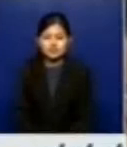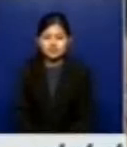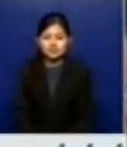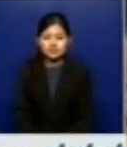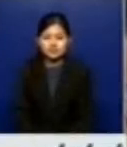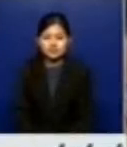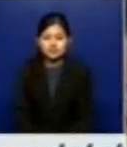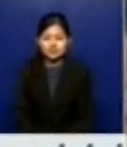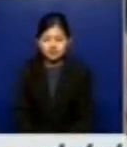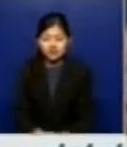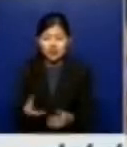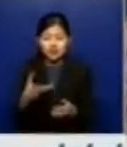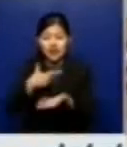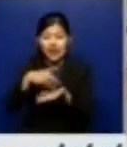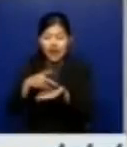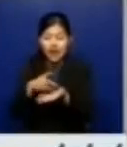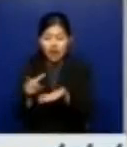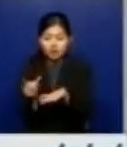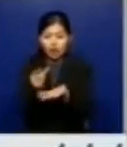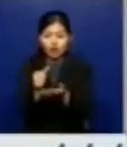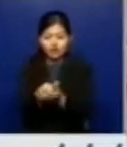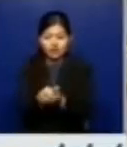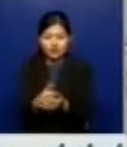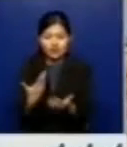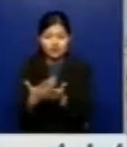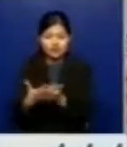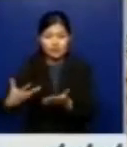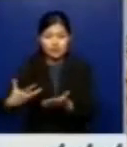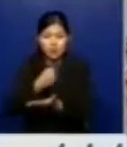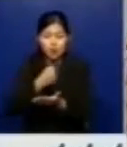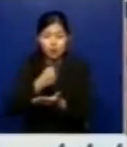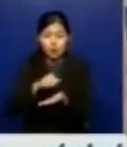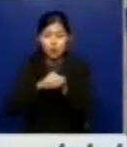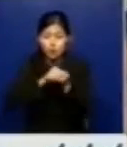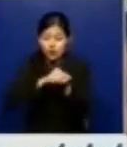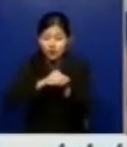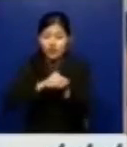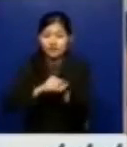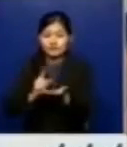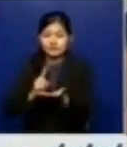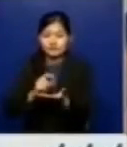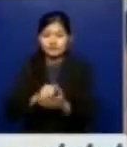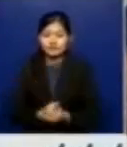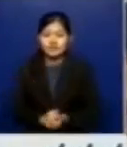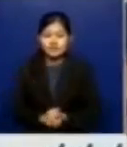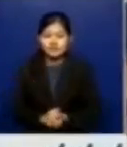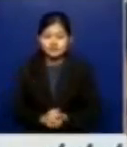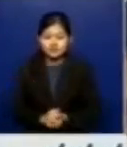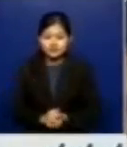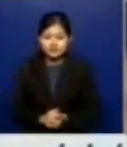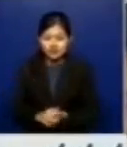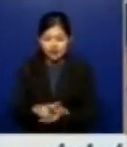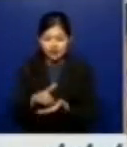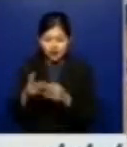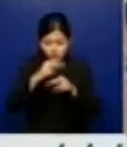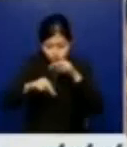ผมจะโดยย่อนะครับท่านประธานครับค่าจ้างเหมาบริการครับจริงๆแล้วเนี่ยอย่างที่เราทราบครับอาจจะเป็นค่ารักษาความปลอด